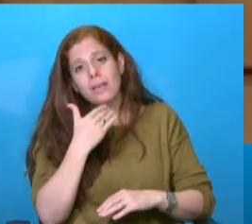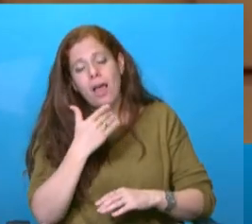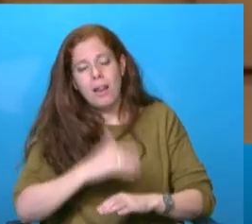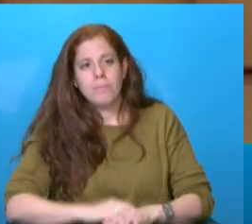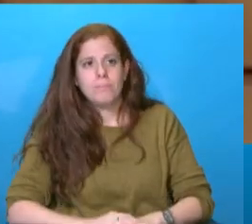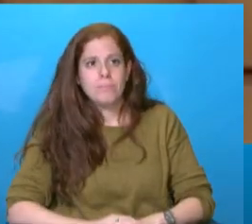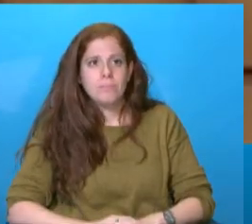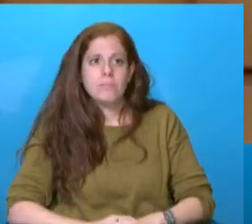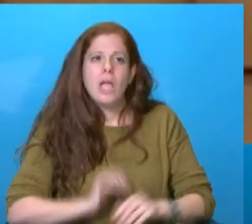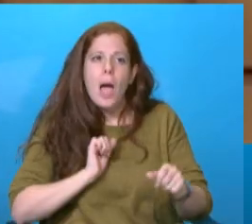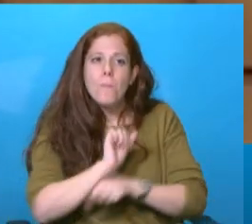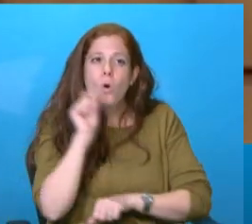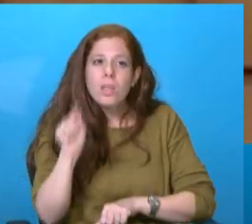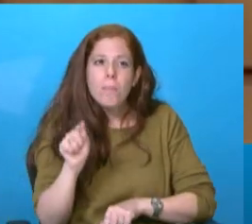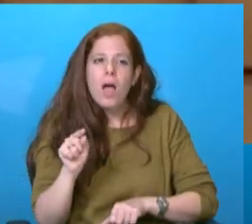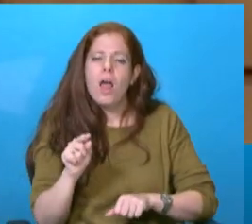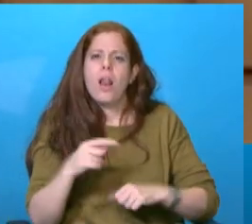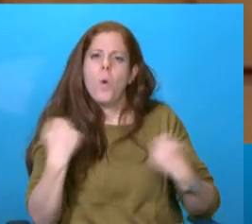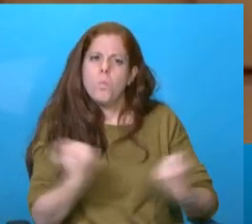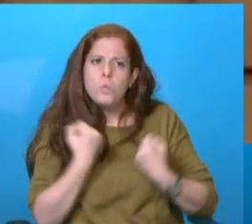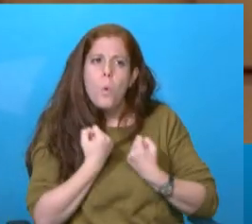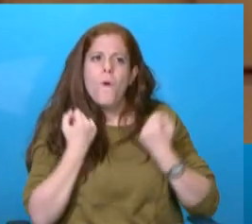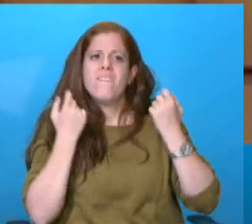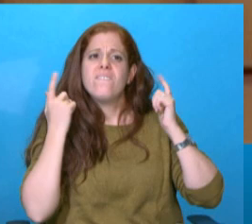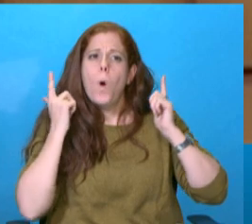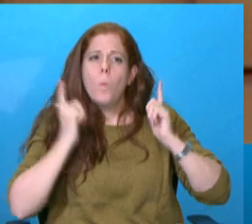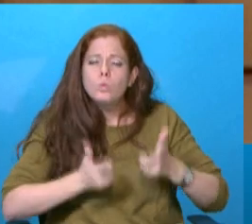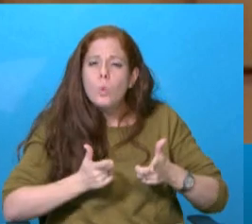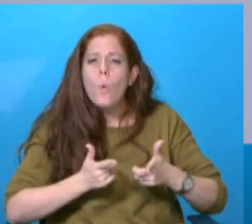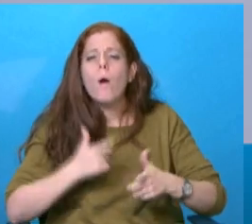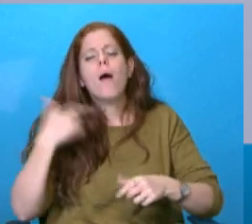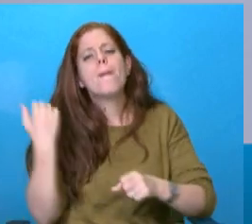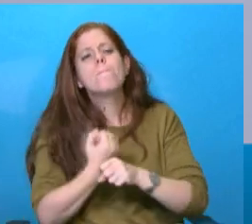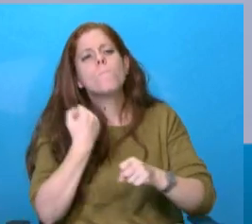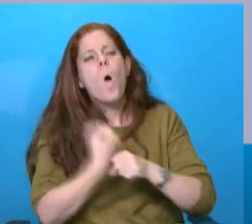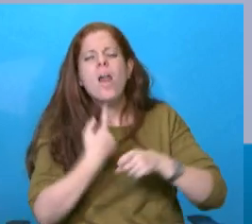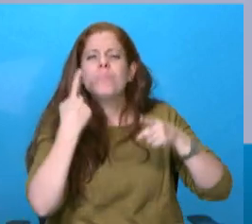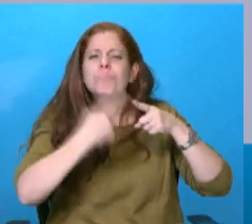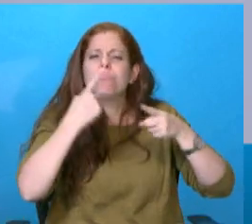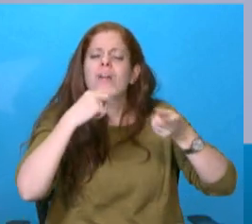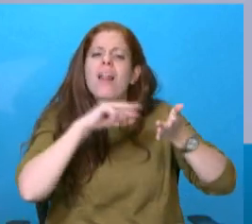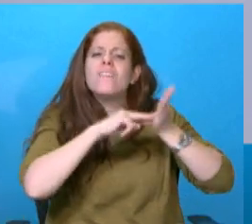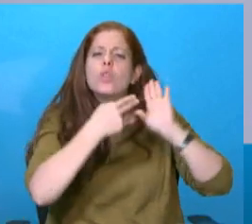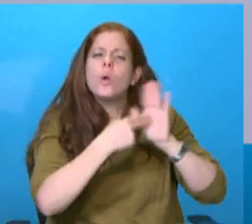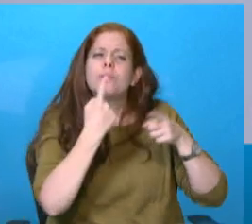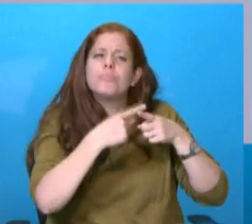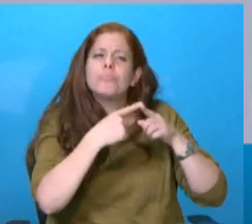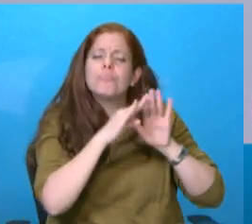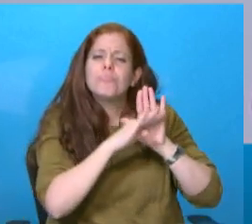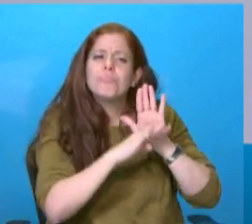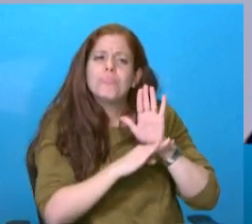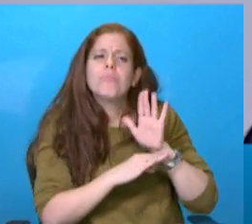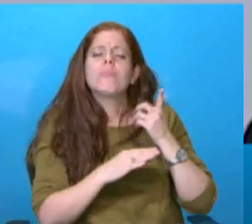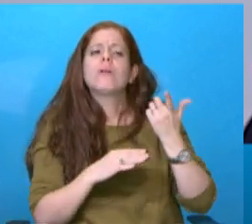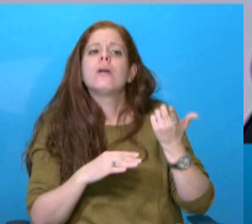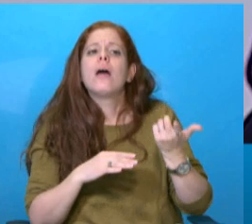آشوب طلبان سازمان یافته مسلح برنامه ریزی شده